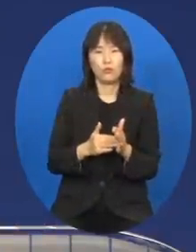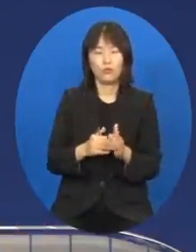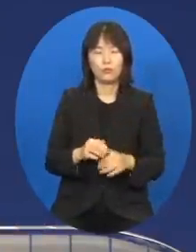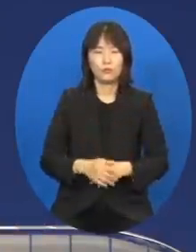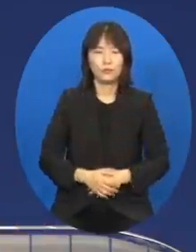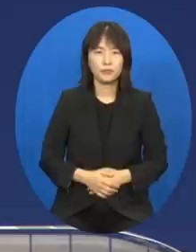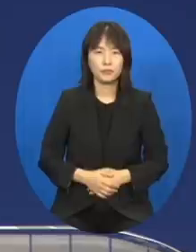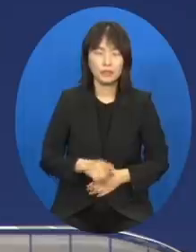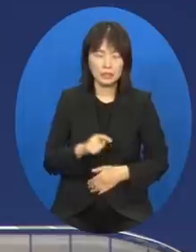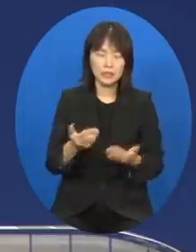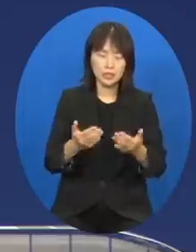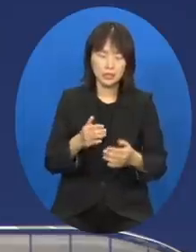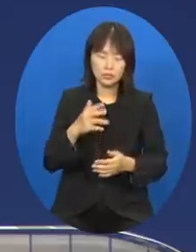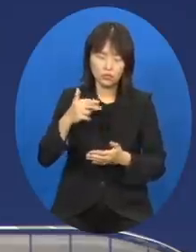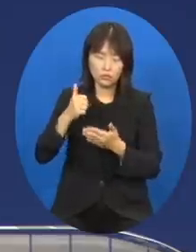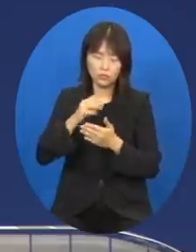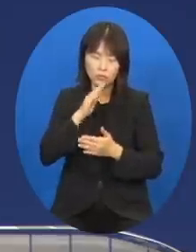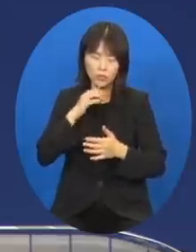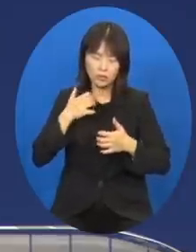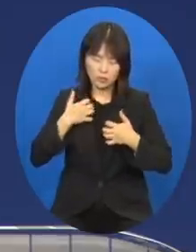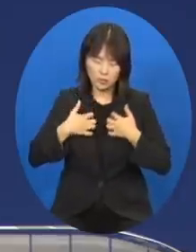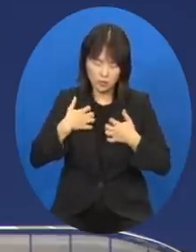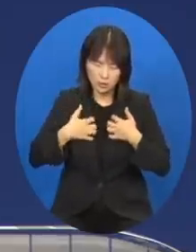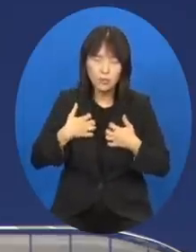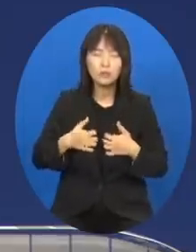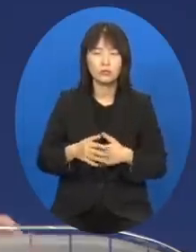아, 이 일을 주님이 그렇게 기뻐하시는구나.